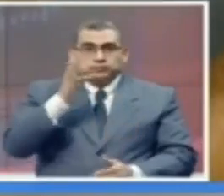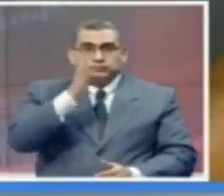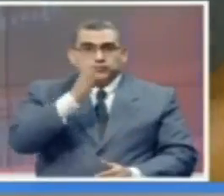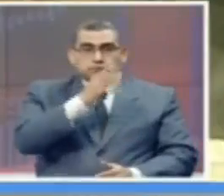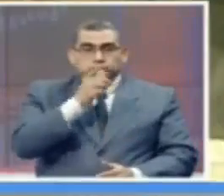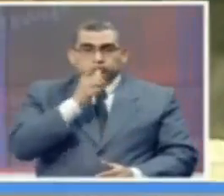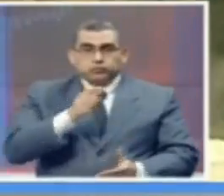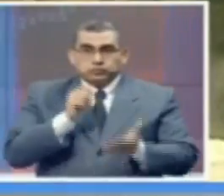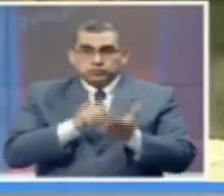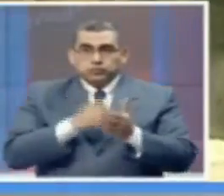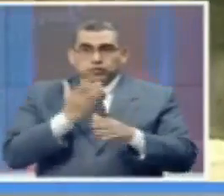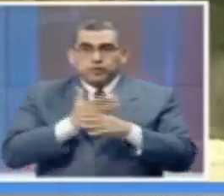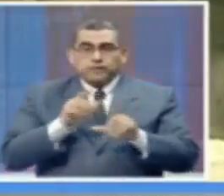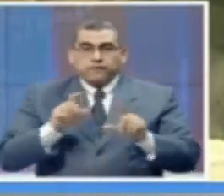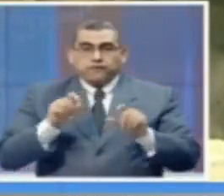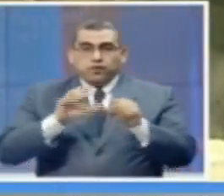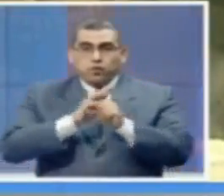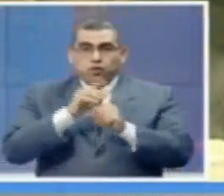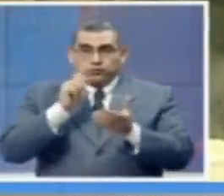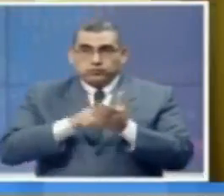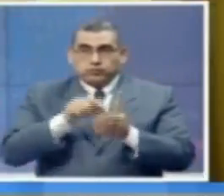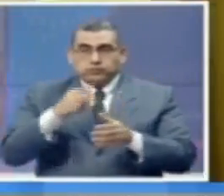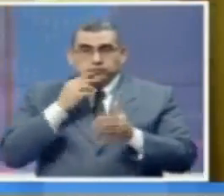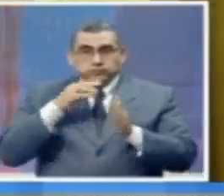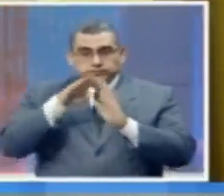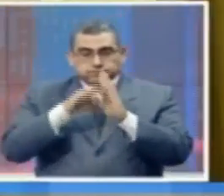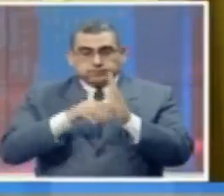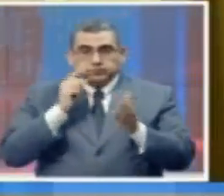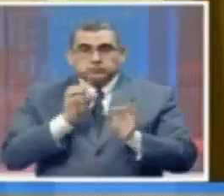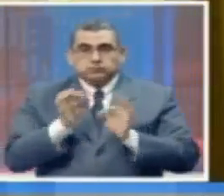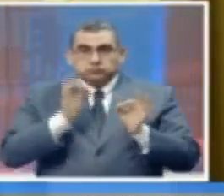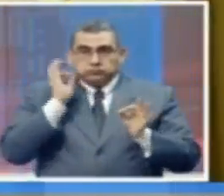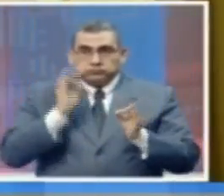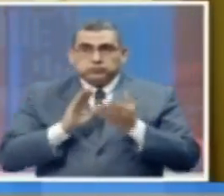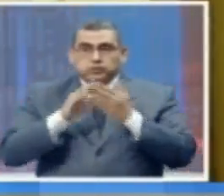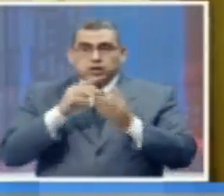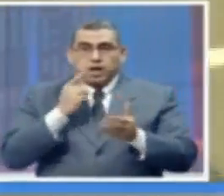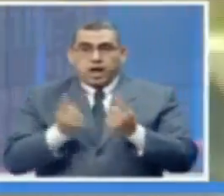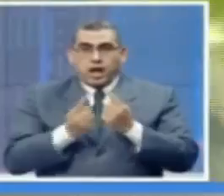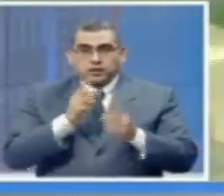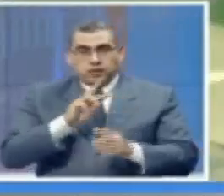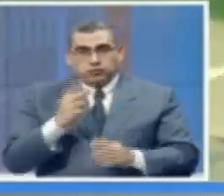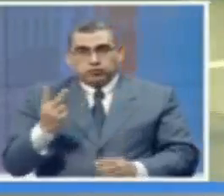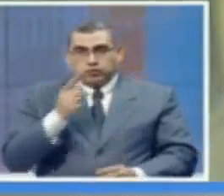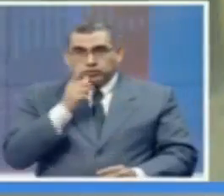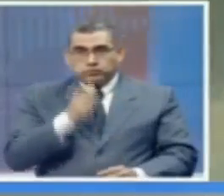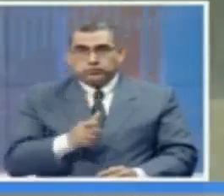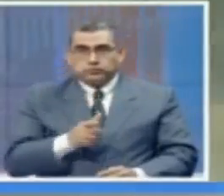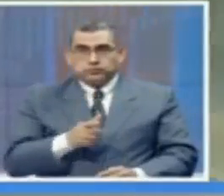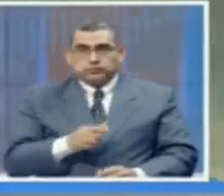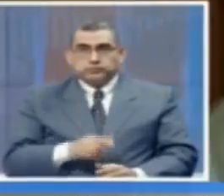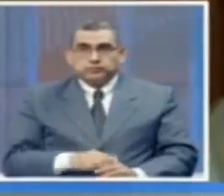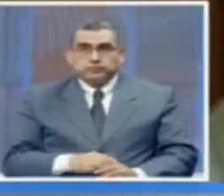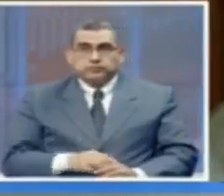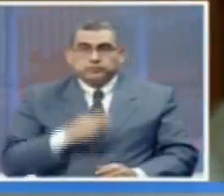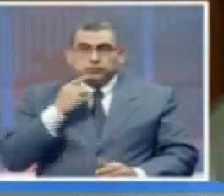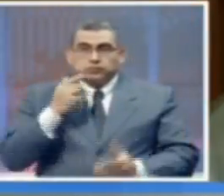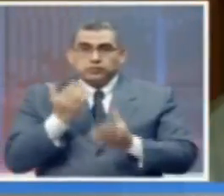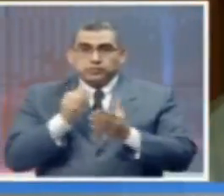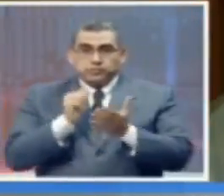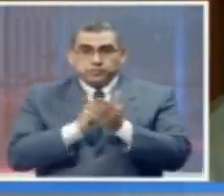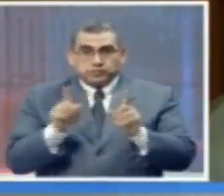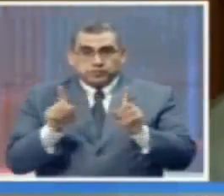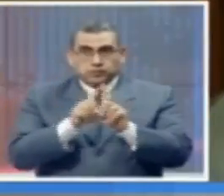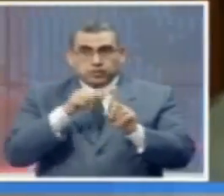المصابة بفيروس كورونا المستجد وسط إجراءات احترازية غير عادية. حد منهم يعني من المخالطين ليه هو اللي بيجي